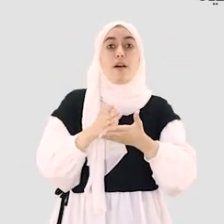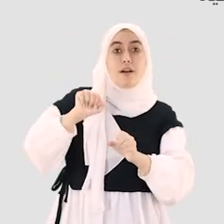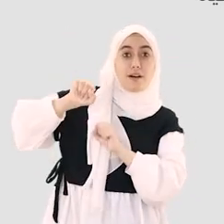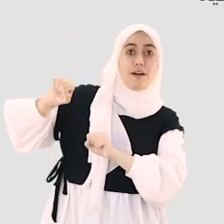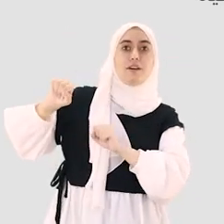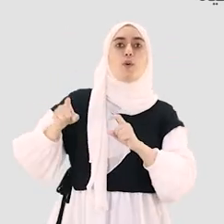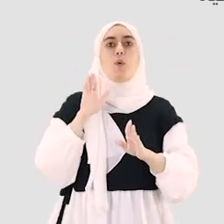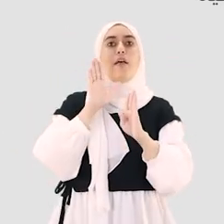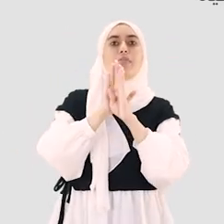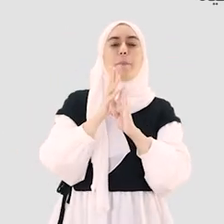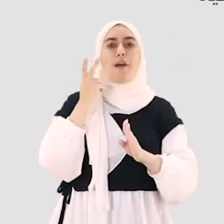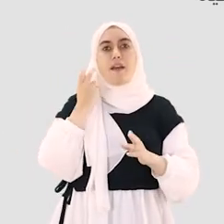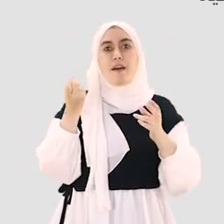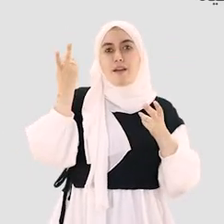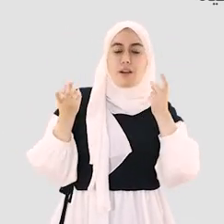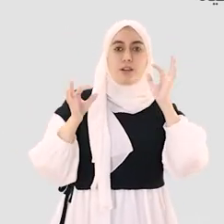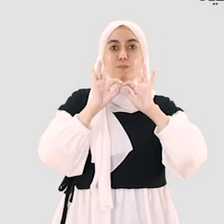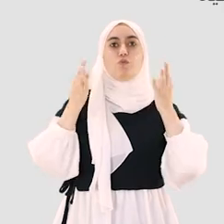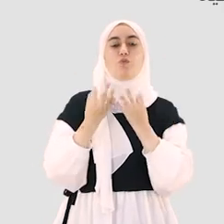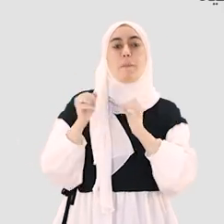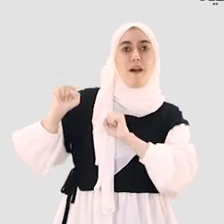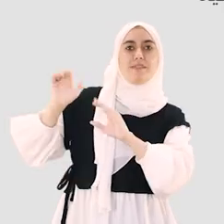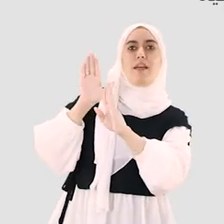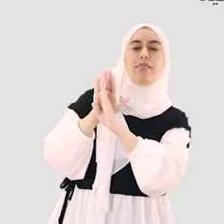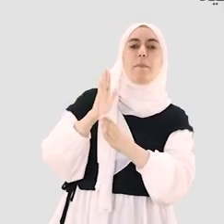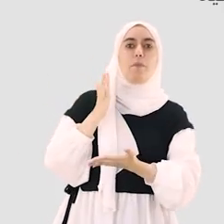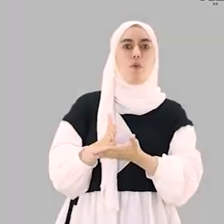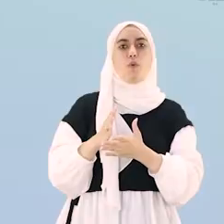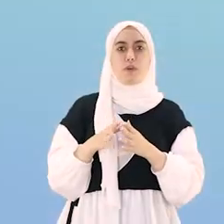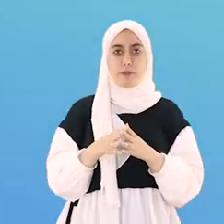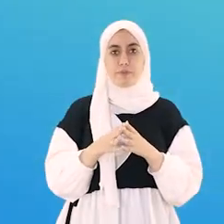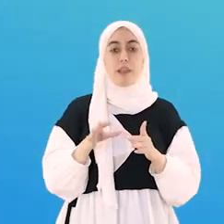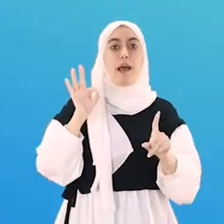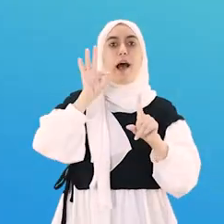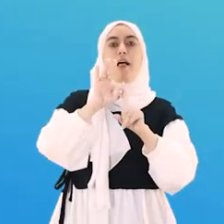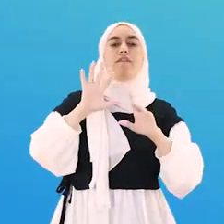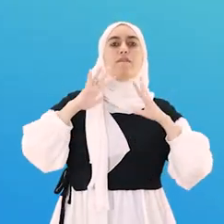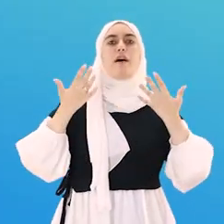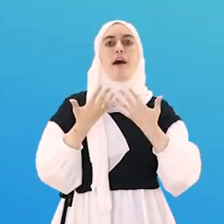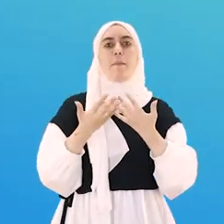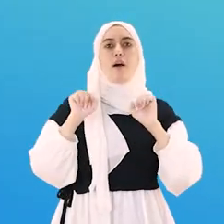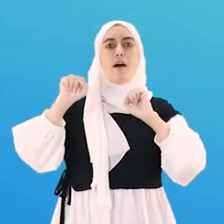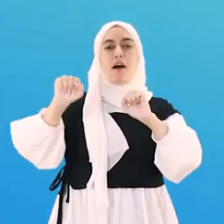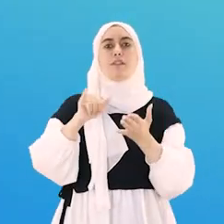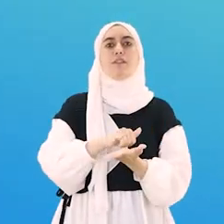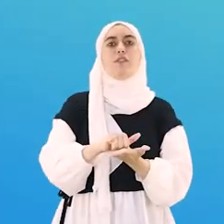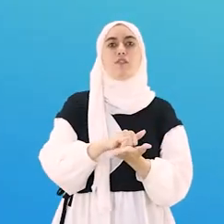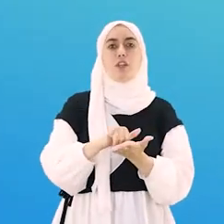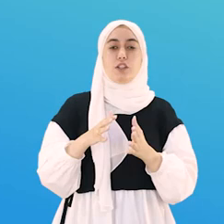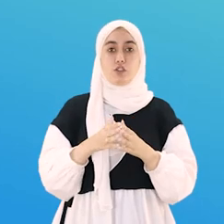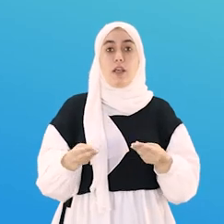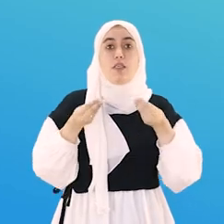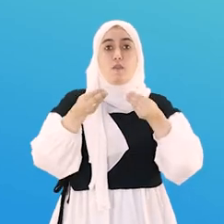ذوي الاعاقه ودعم الاراء المجتمعيه الداعمه لهذه الحقوق الهدف العام للاستراتيجيه